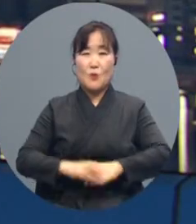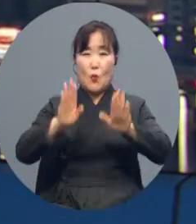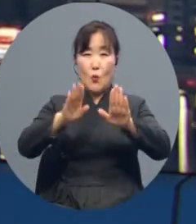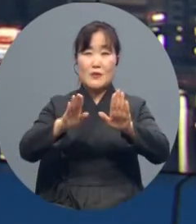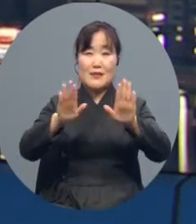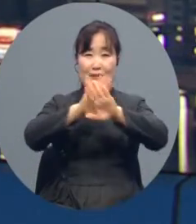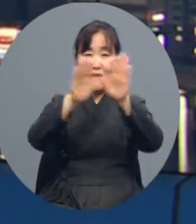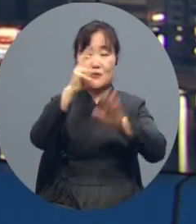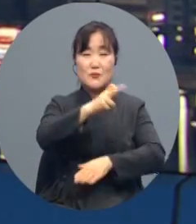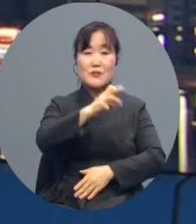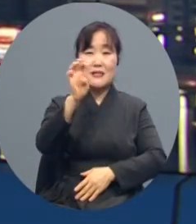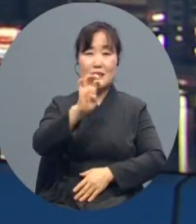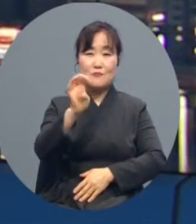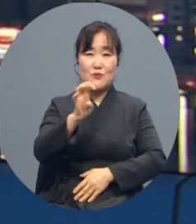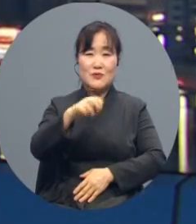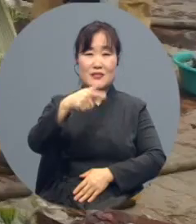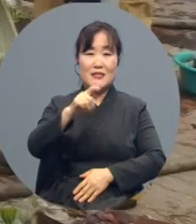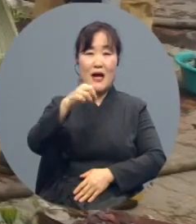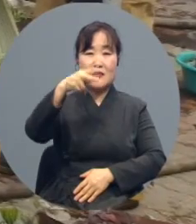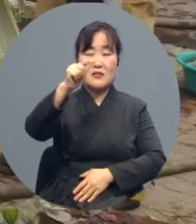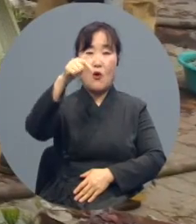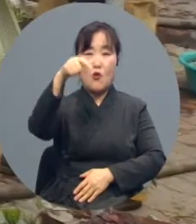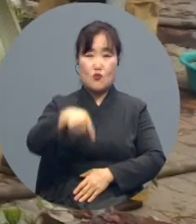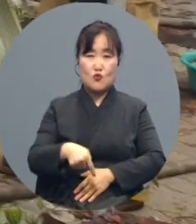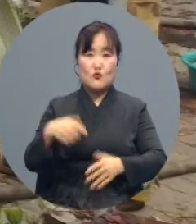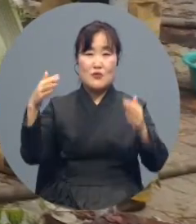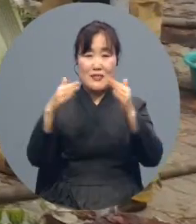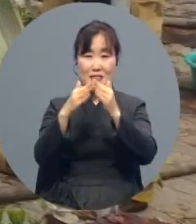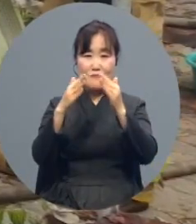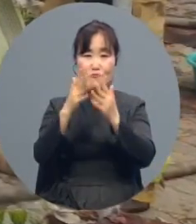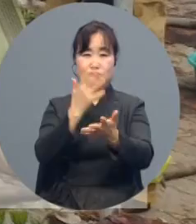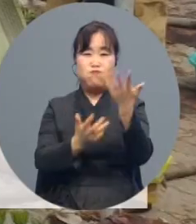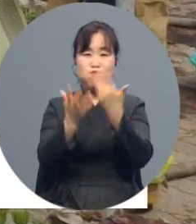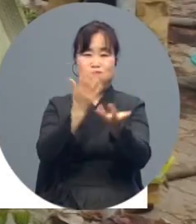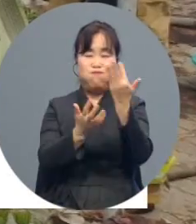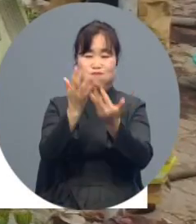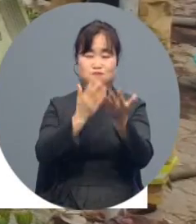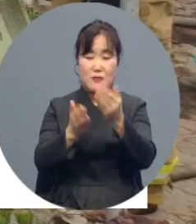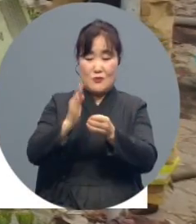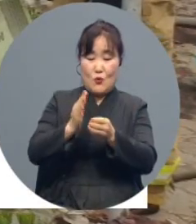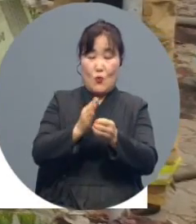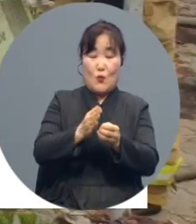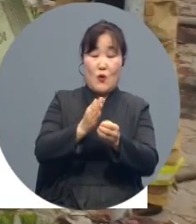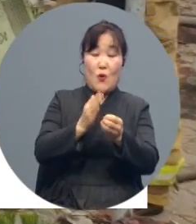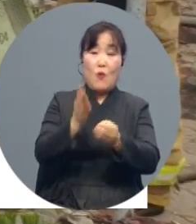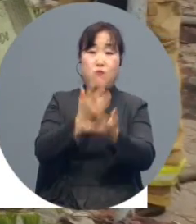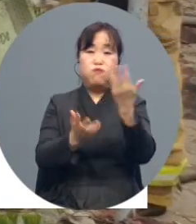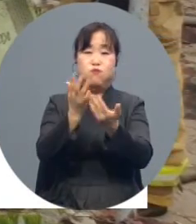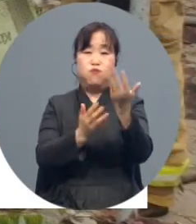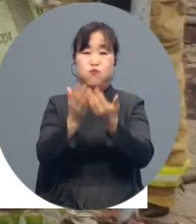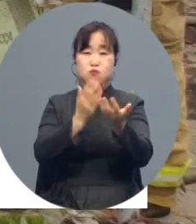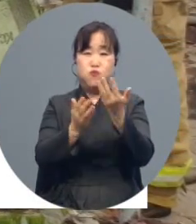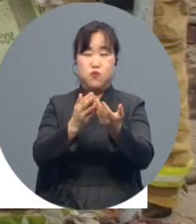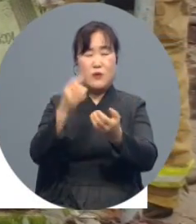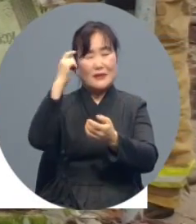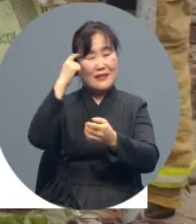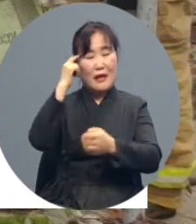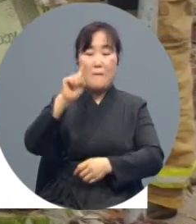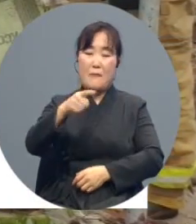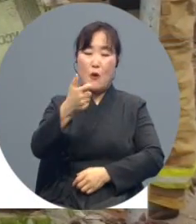오늘은 12시 40분쯤 강서구 식만 동 의 한 주택에서 불이 나 주방과 천장 등을 태워 소방서 추산